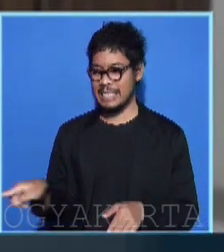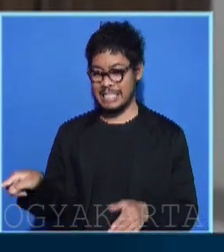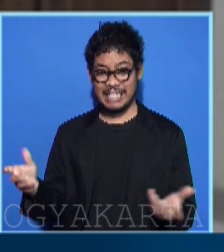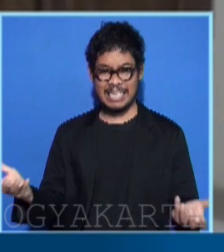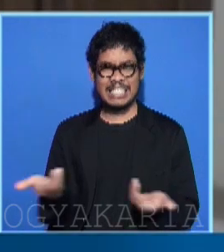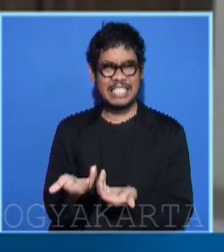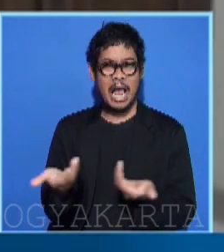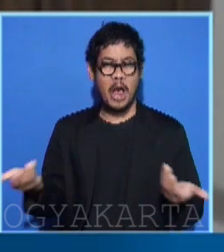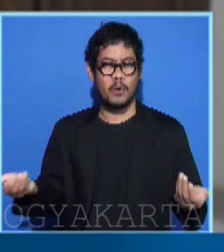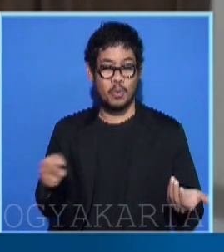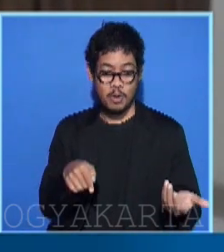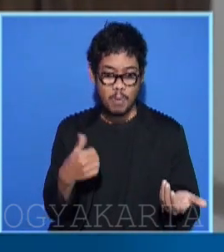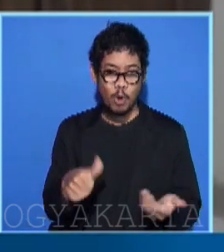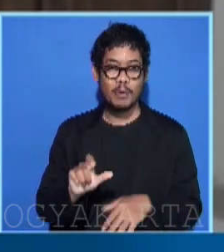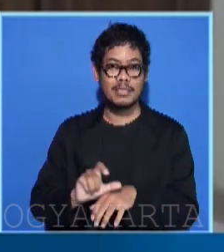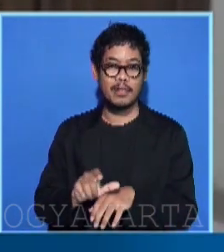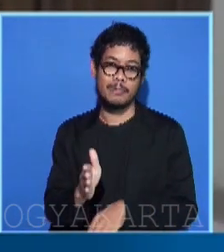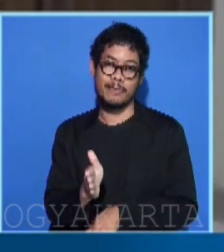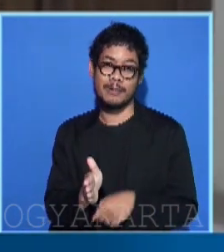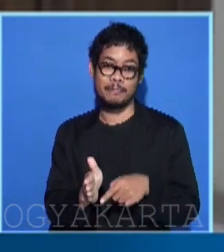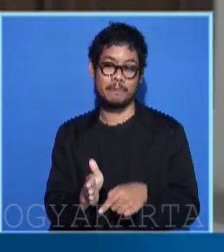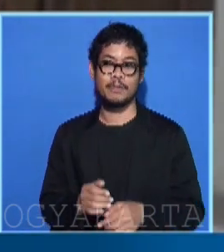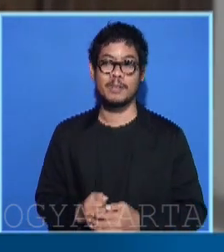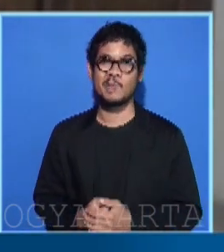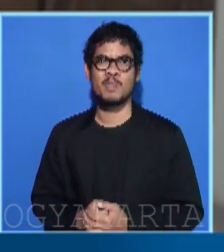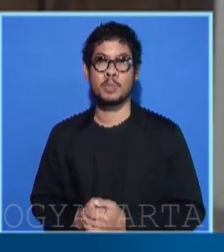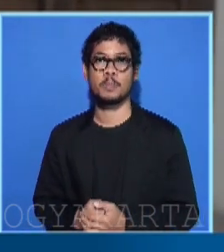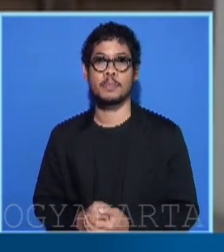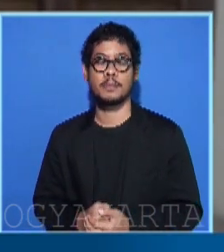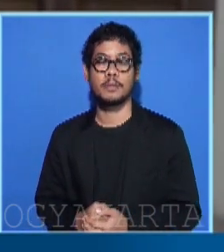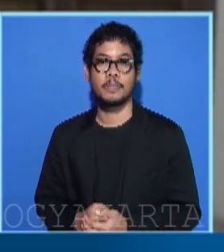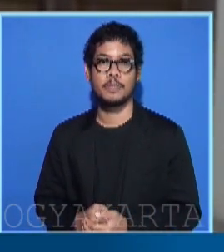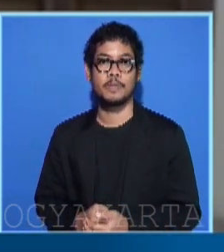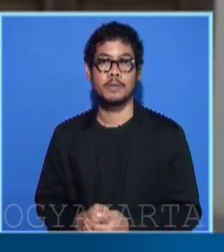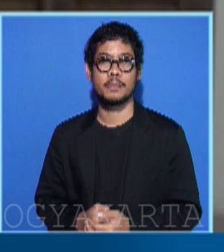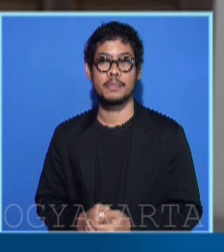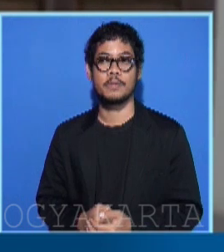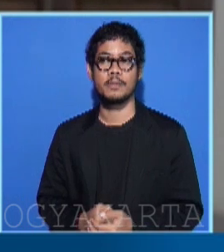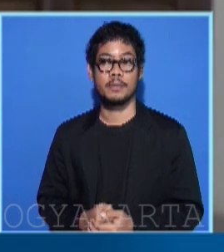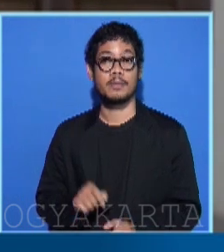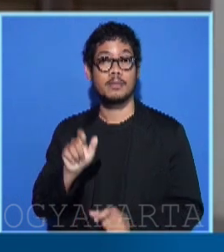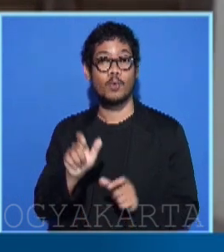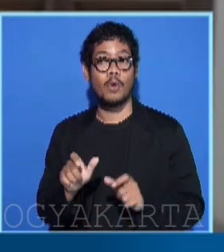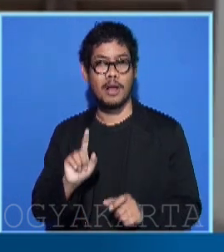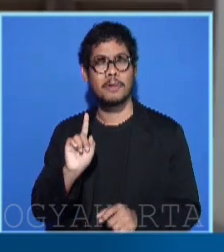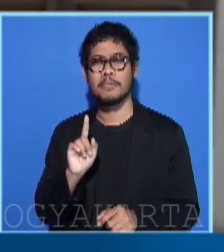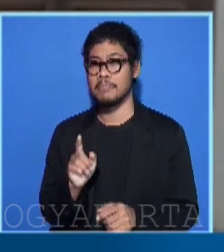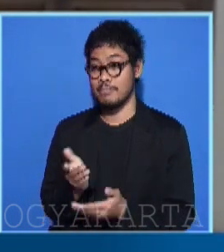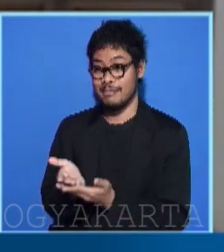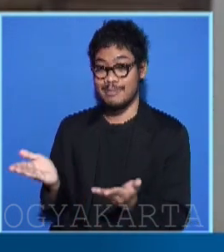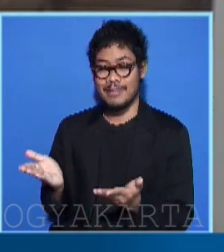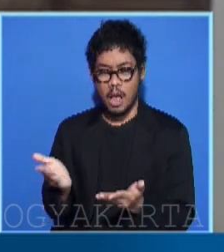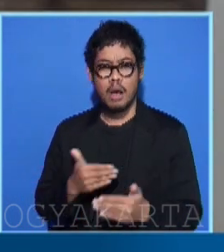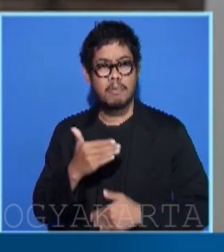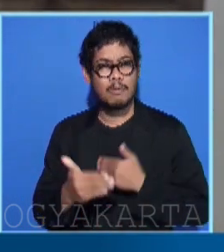masyarakat di sini untuk bisa berjamaah meningkatkan tingkat partisipasi dalam